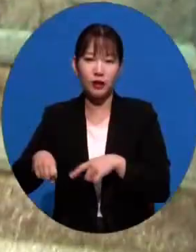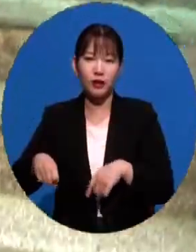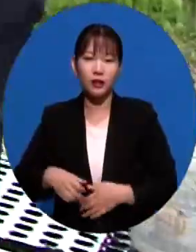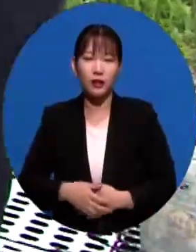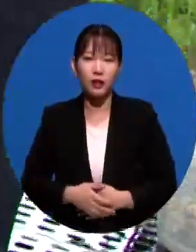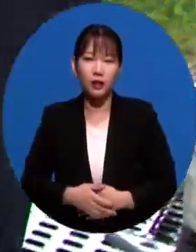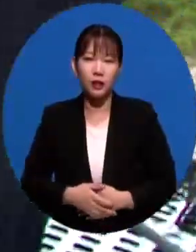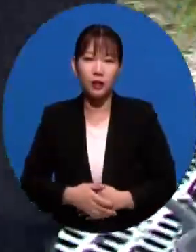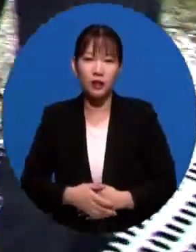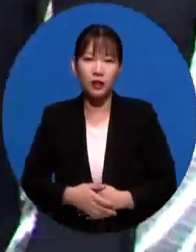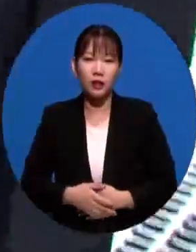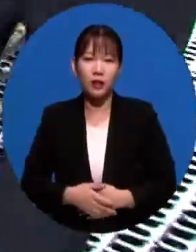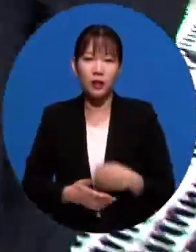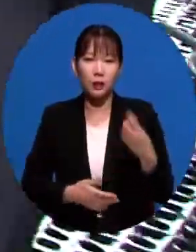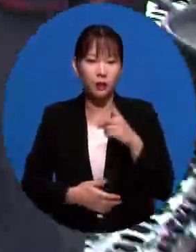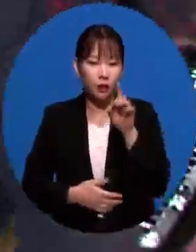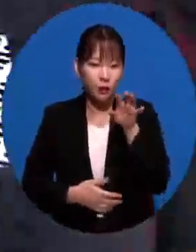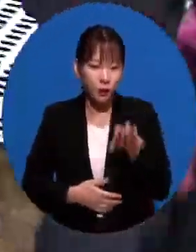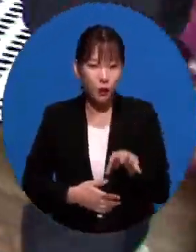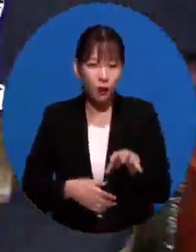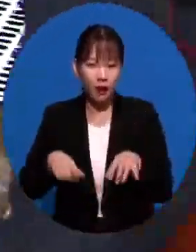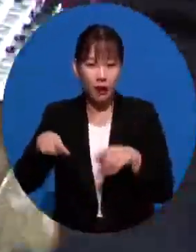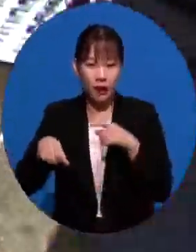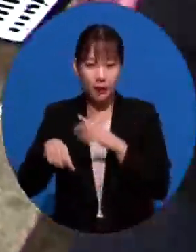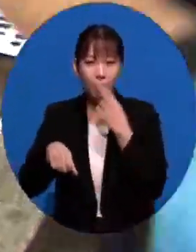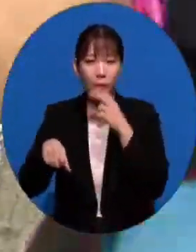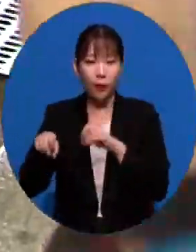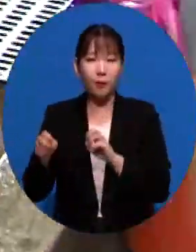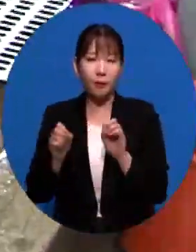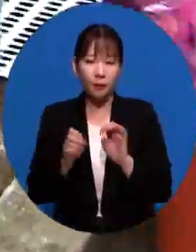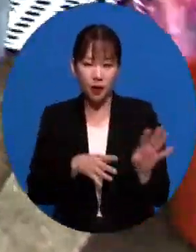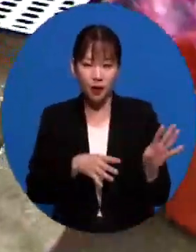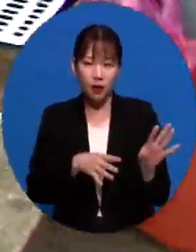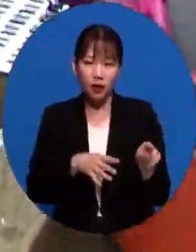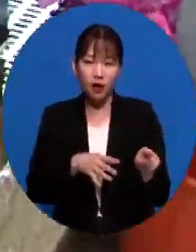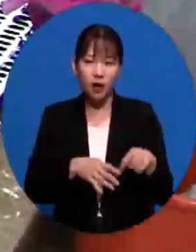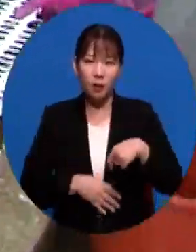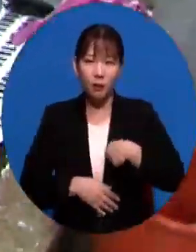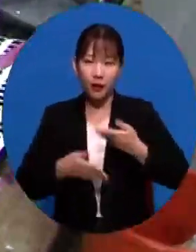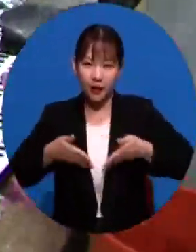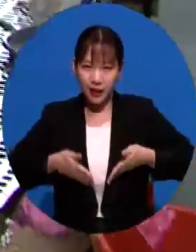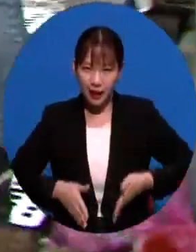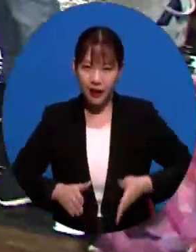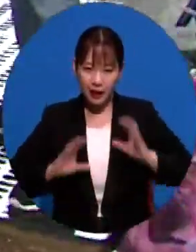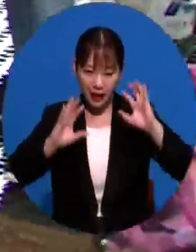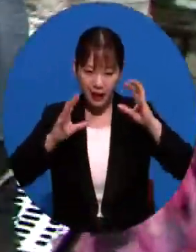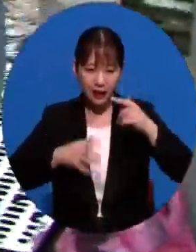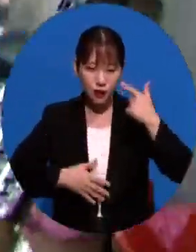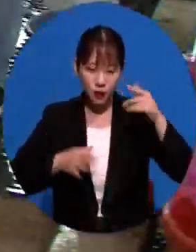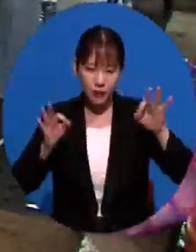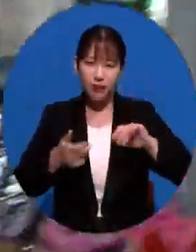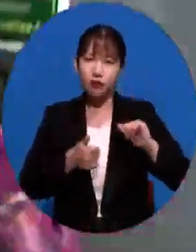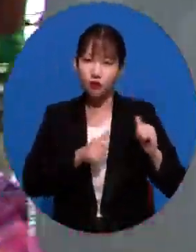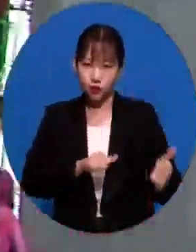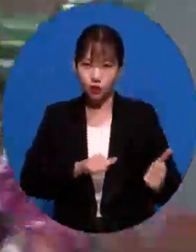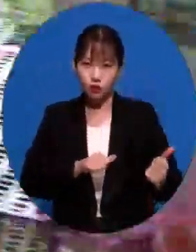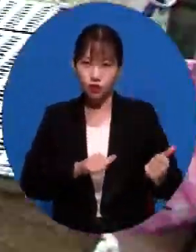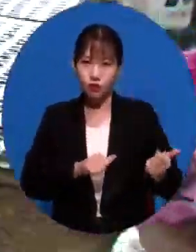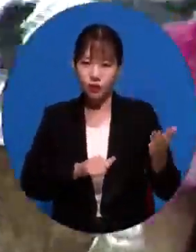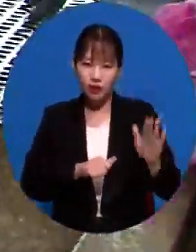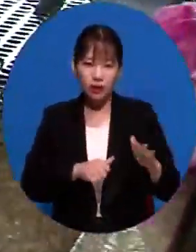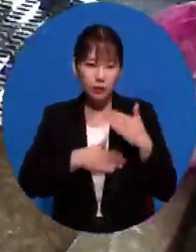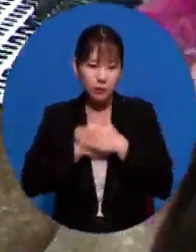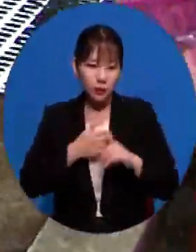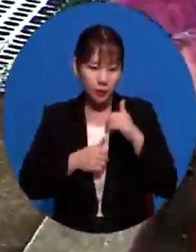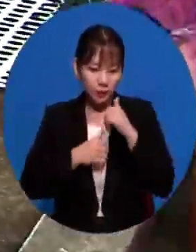있습니다. 이웃고 한 장소에 종량제 봉투를 버립니다. 자신이 낳은 아이가 생후 6일 만에 죽었는데 그